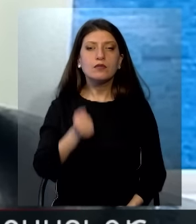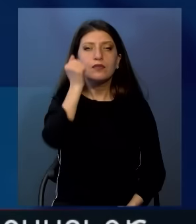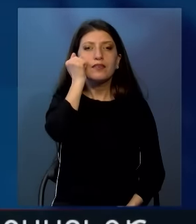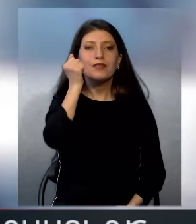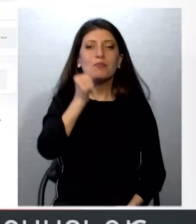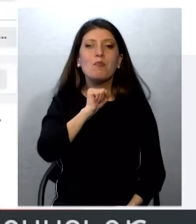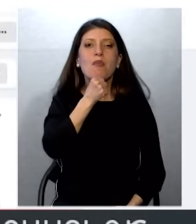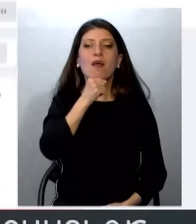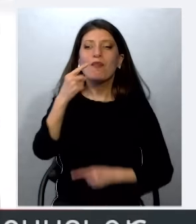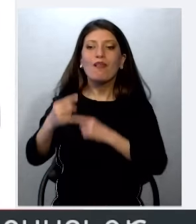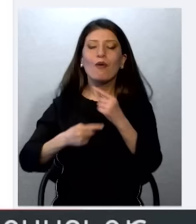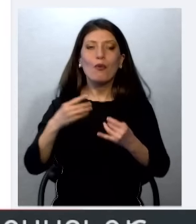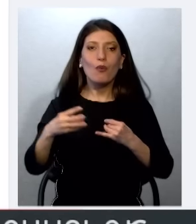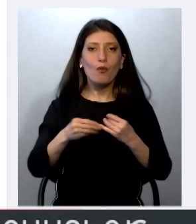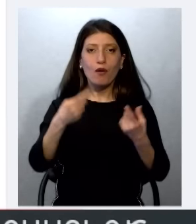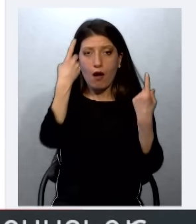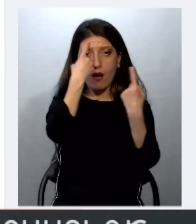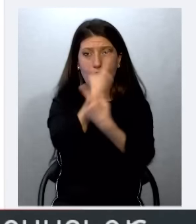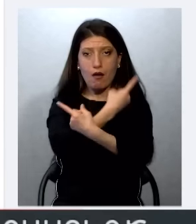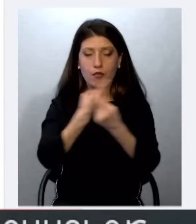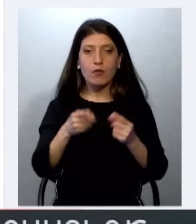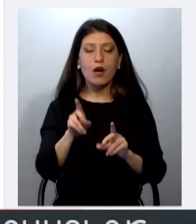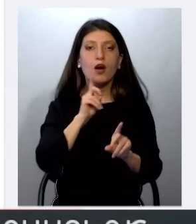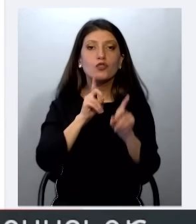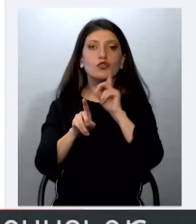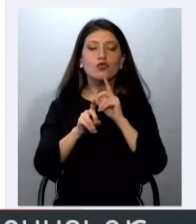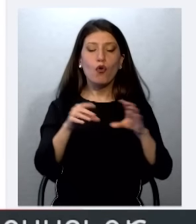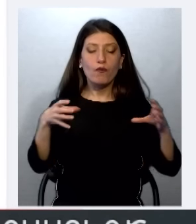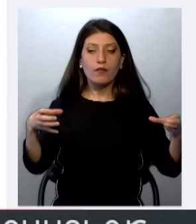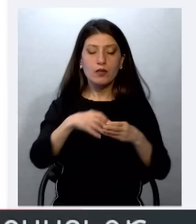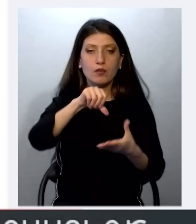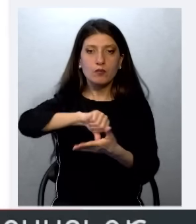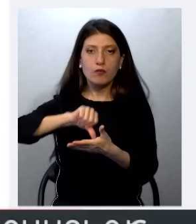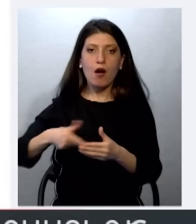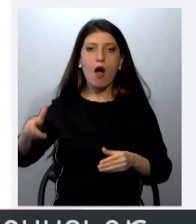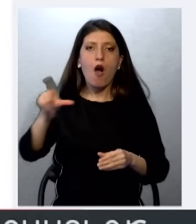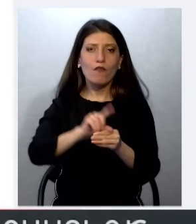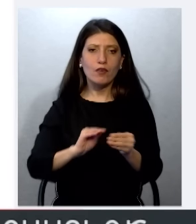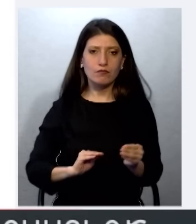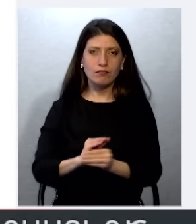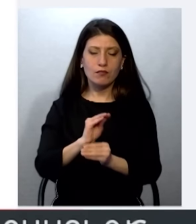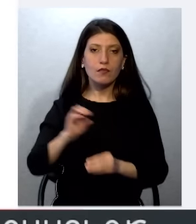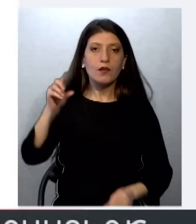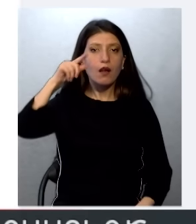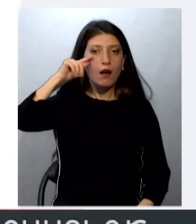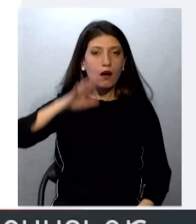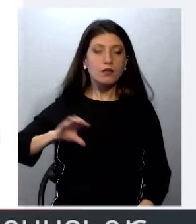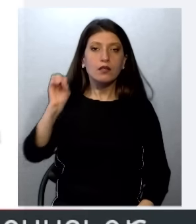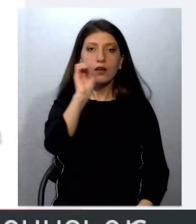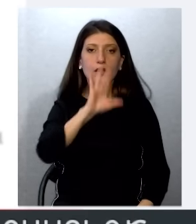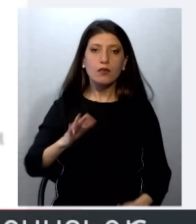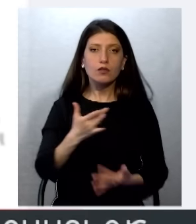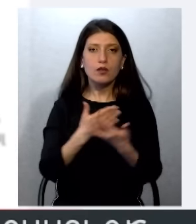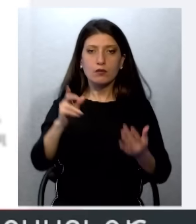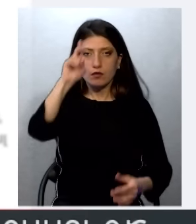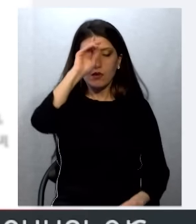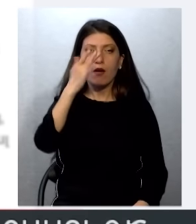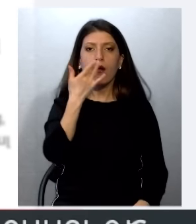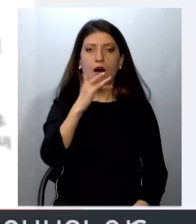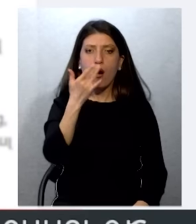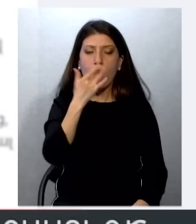վրա։ Արդեն հրապարակվել է հանձնաժողովի կազմը, որը ընդլայնվելու է։ Հայաստանից, եվրոպական մի շարք երկրներից,